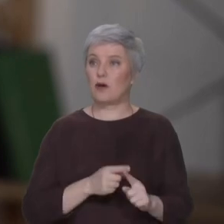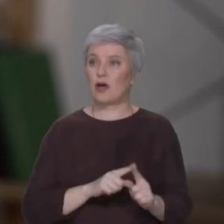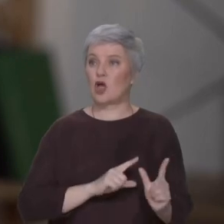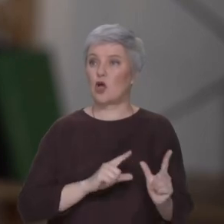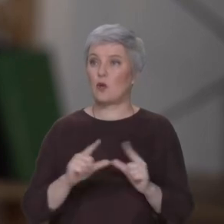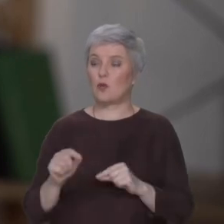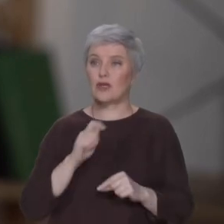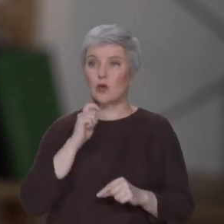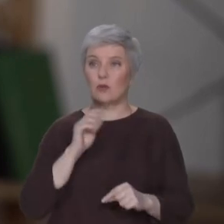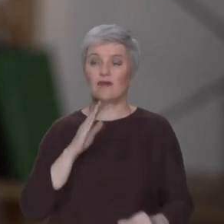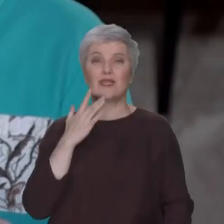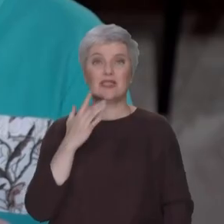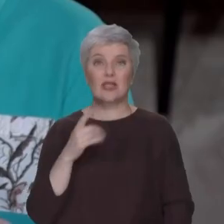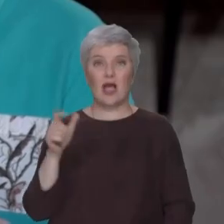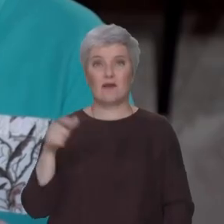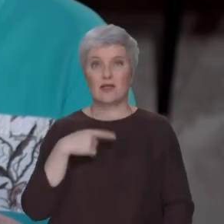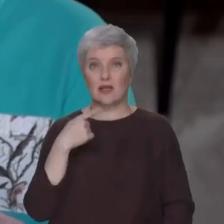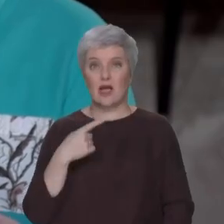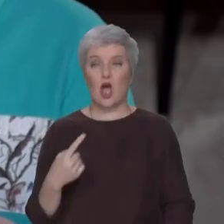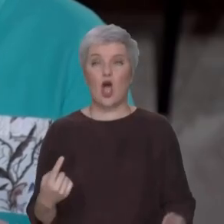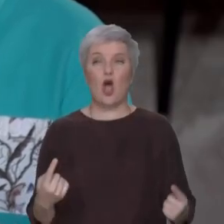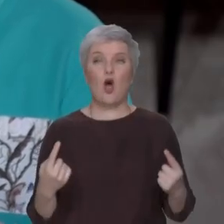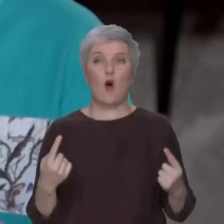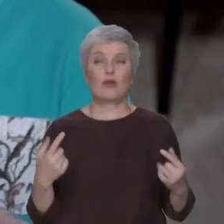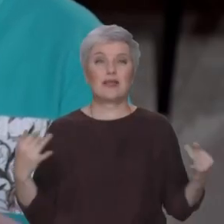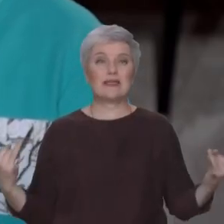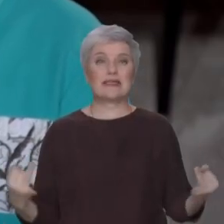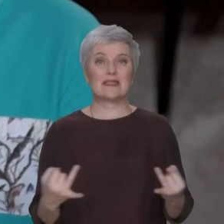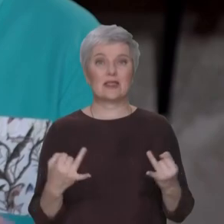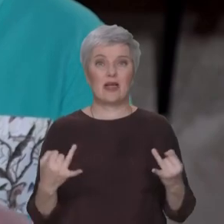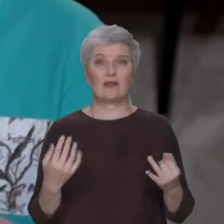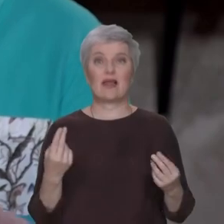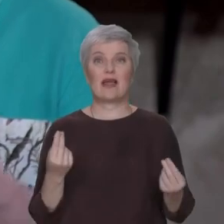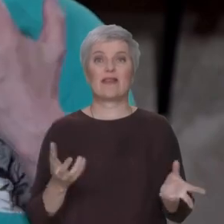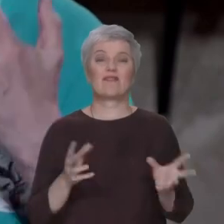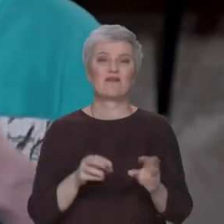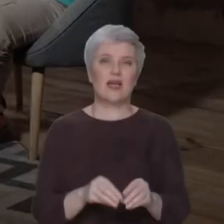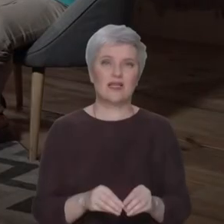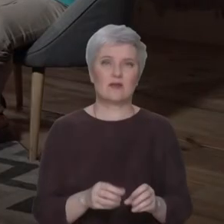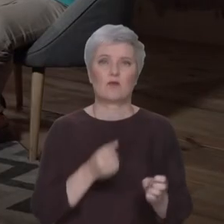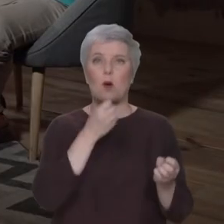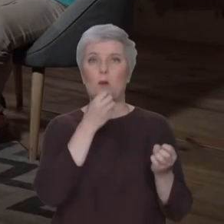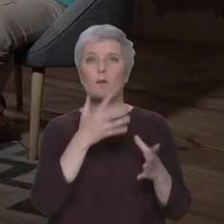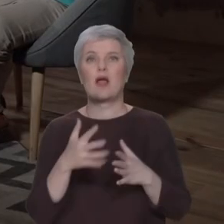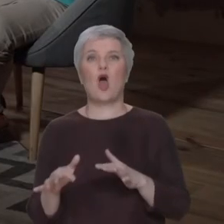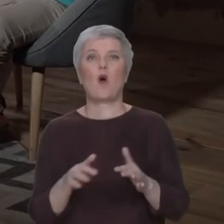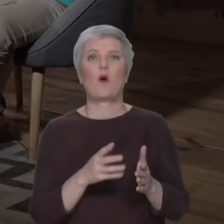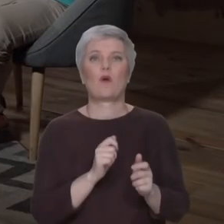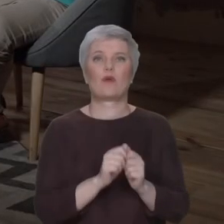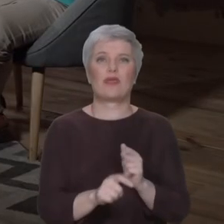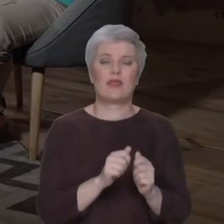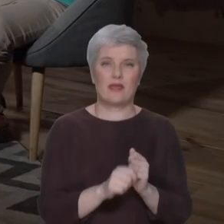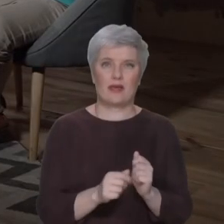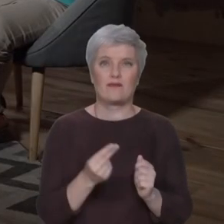США досить давно. І він каже, що просто колосальна цікавість інвесторів, благодійників, ну, інвесторів, які